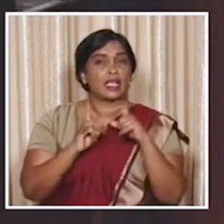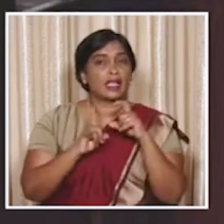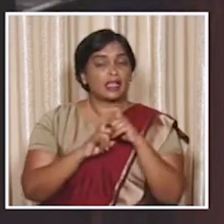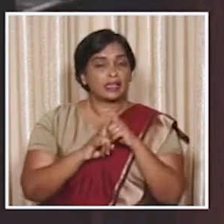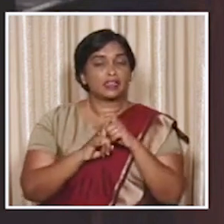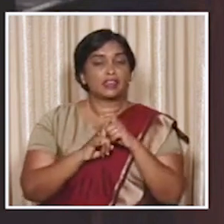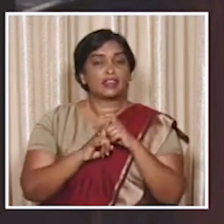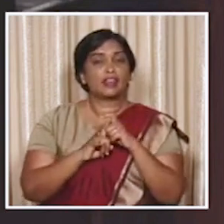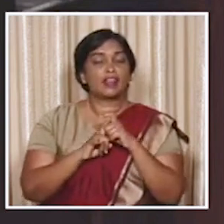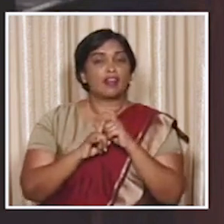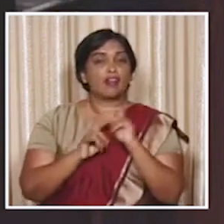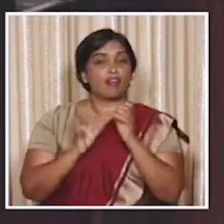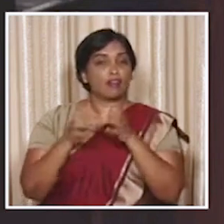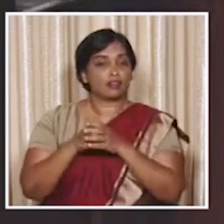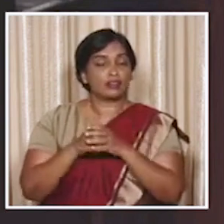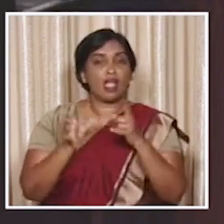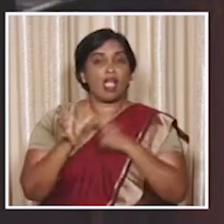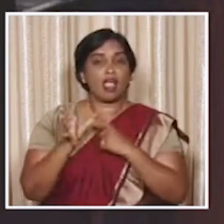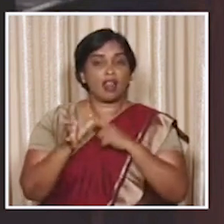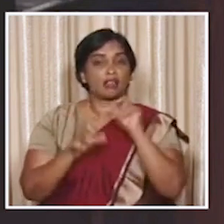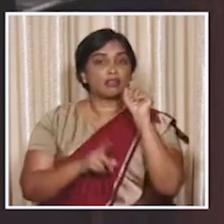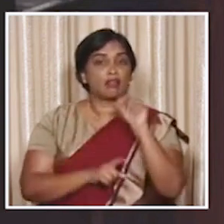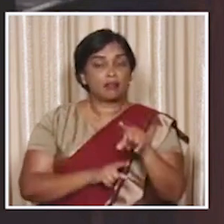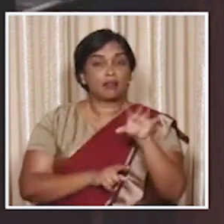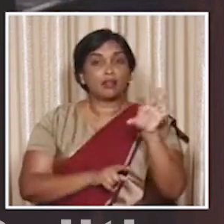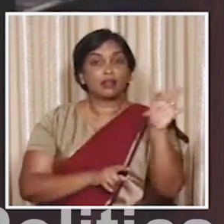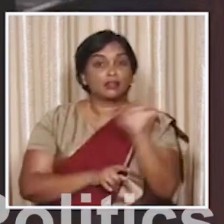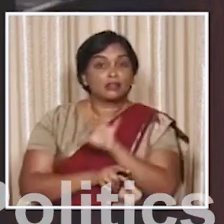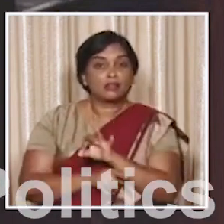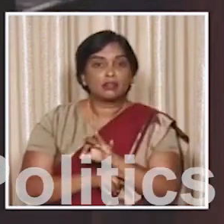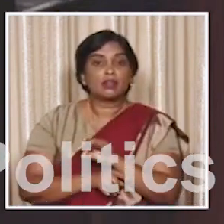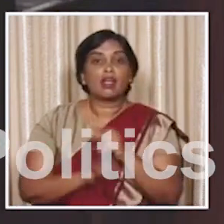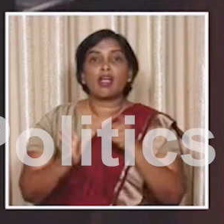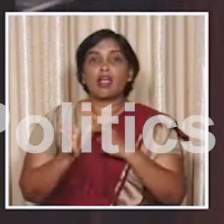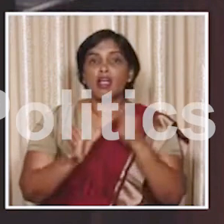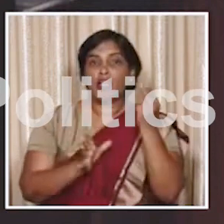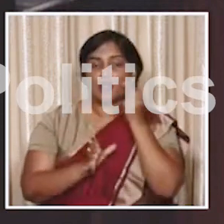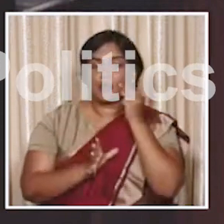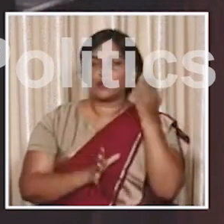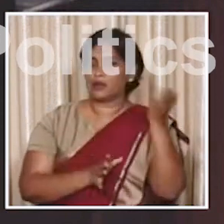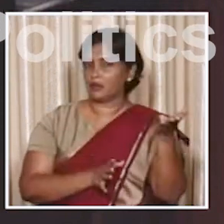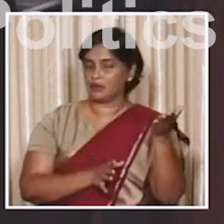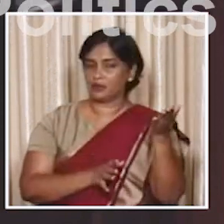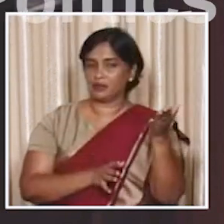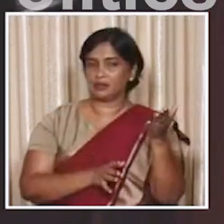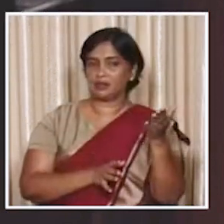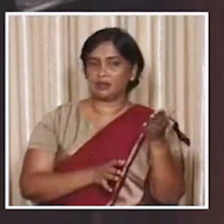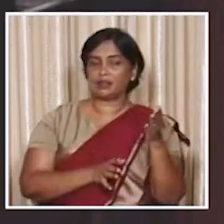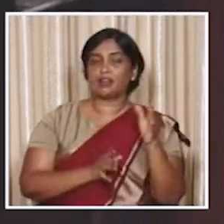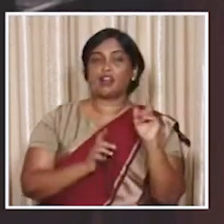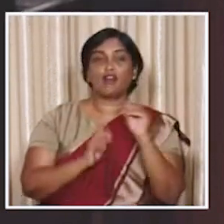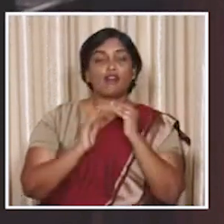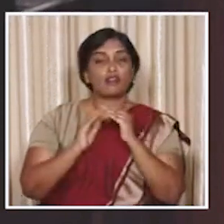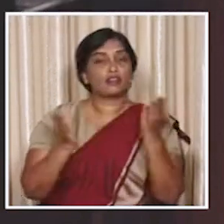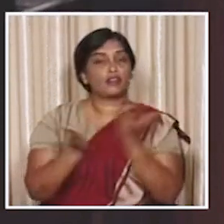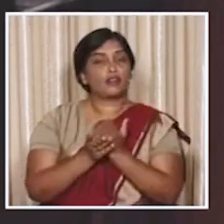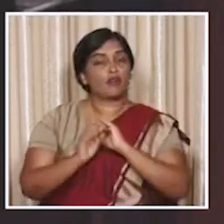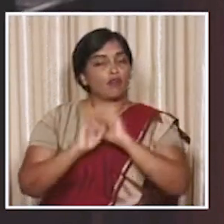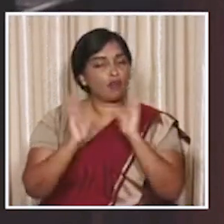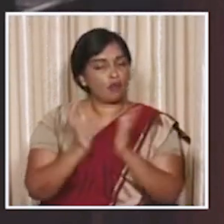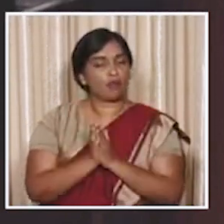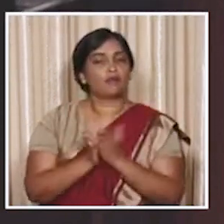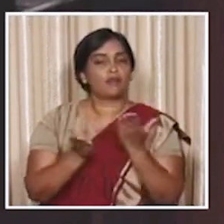ආනන්ද විජේපාල මහතාගේ නම යෝජනා කළෙත් අනුර කුමාර දිසානායක. ඒ කාර්යාල ලිපිගොනු පිටපත්